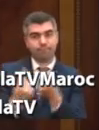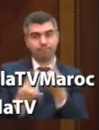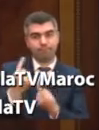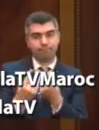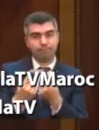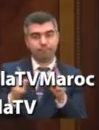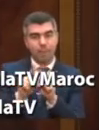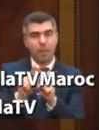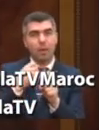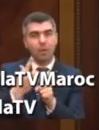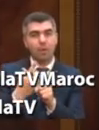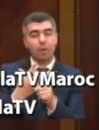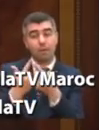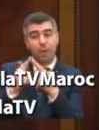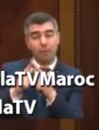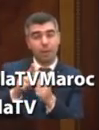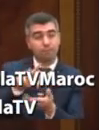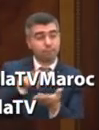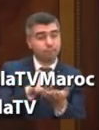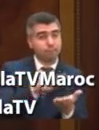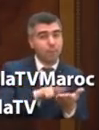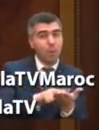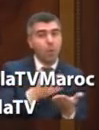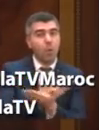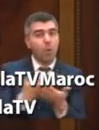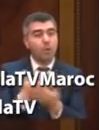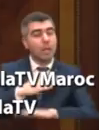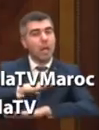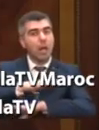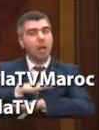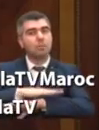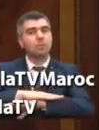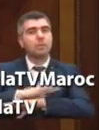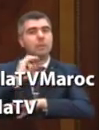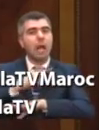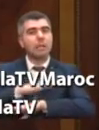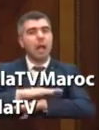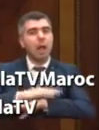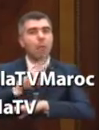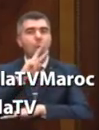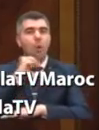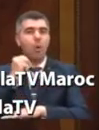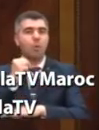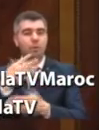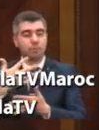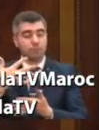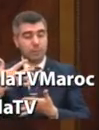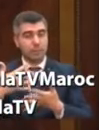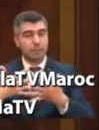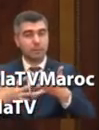الصله لمسؤولياتها التاريخيه في لجم كباح جبروت هذا الظلم وهذا الجبر